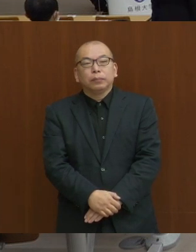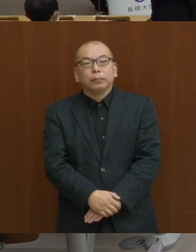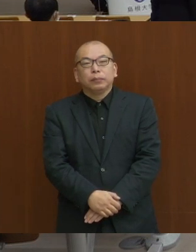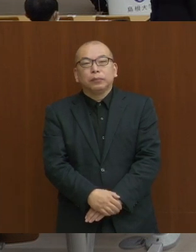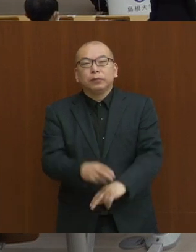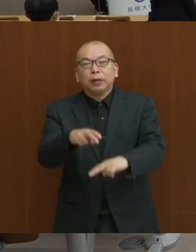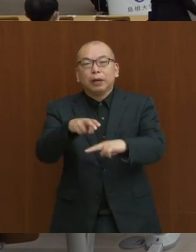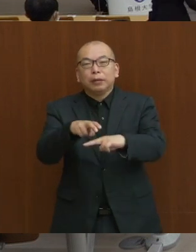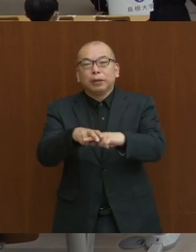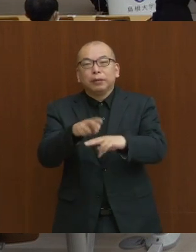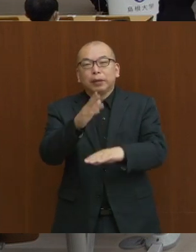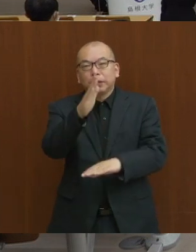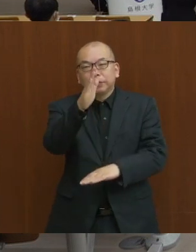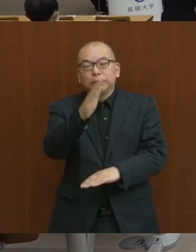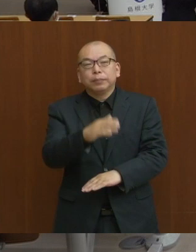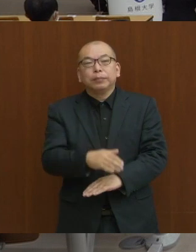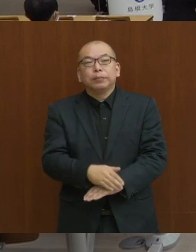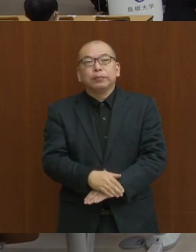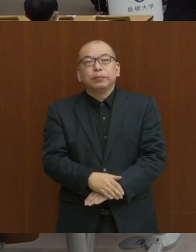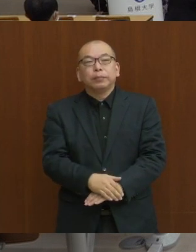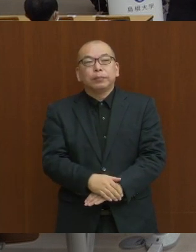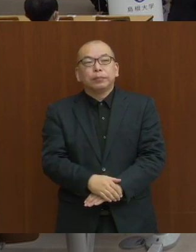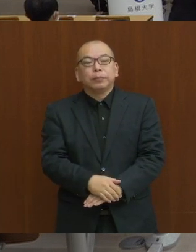着席。